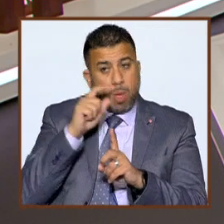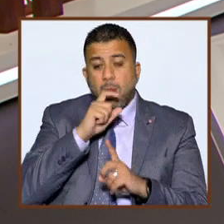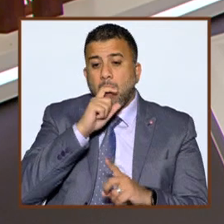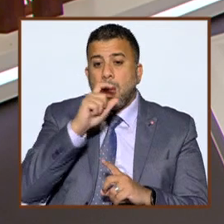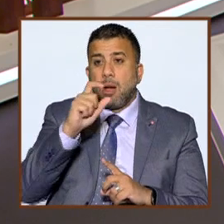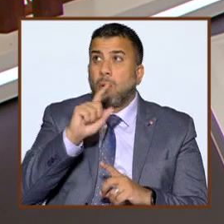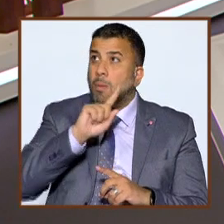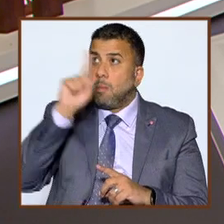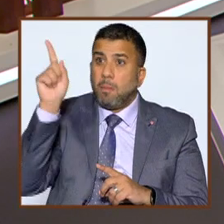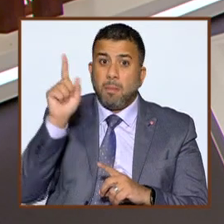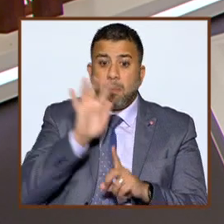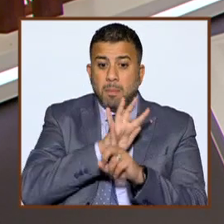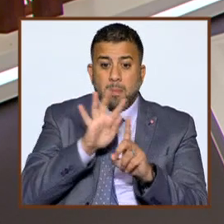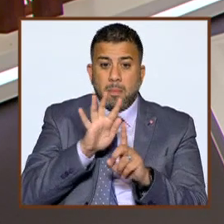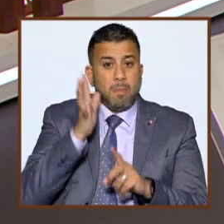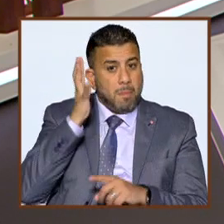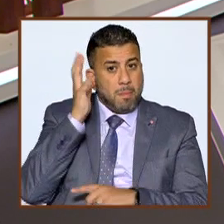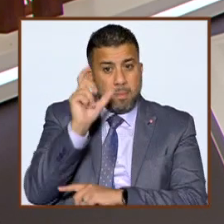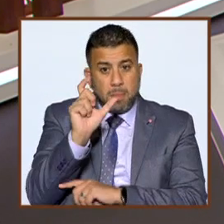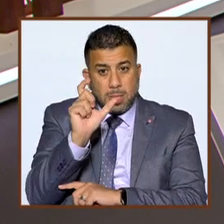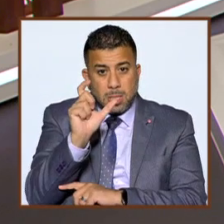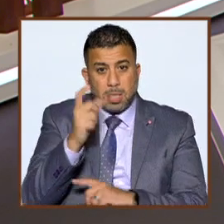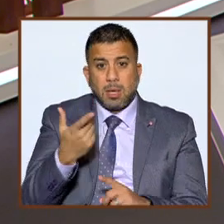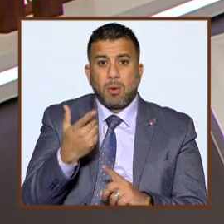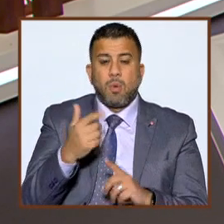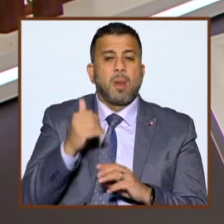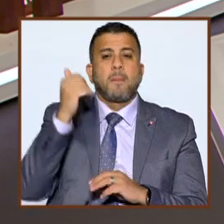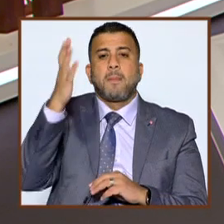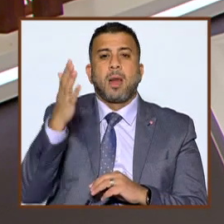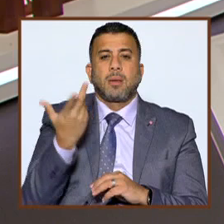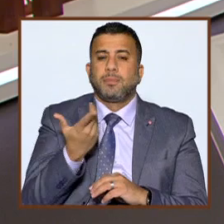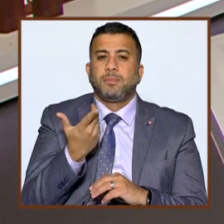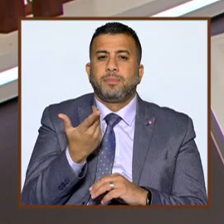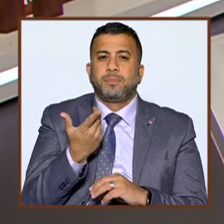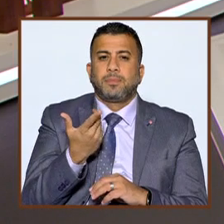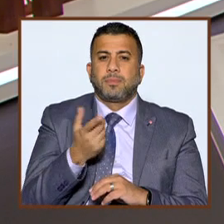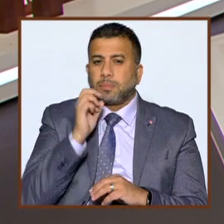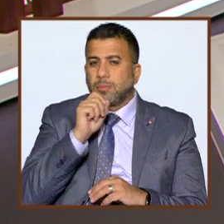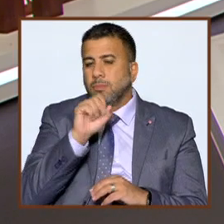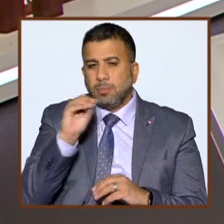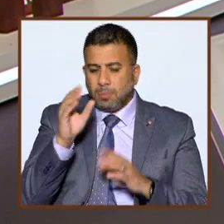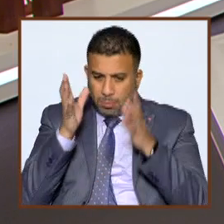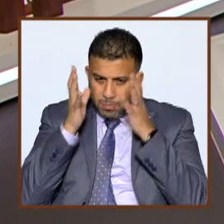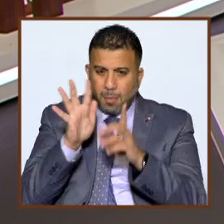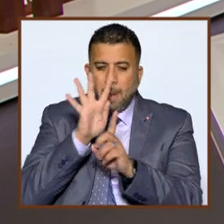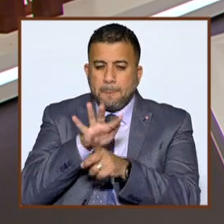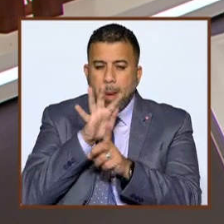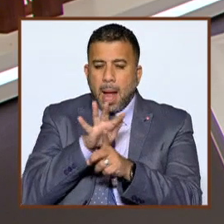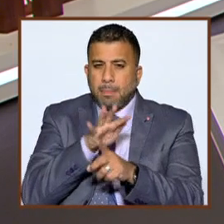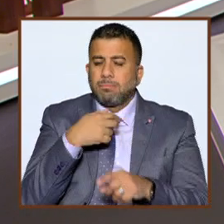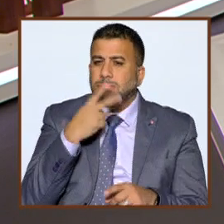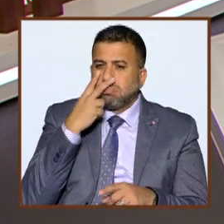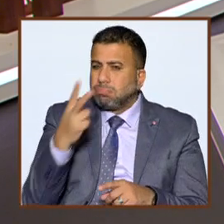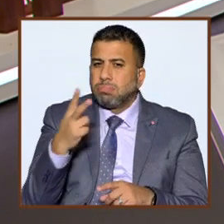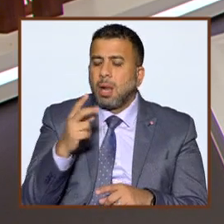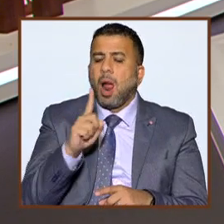الصلاة للمامومين اللي داخل المسجد بطريقة فيها خشوع وتركيز عشان الناس أن تلحق وتأخذ